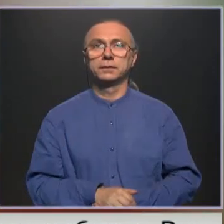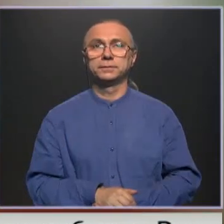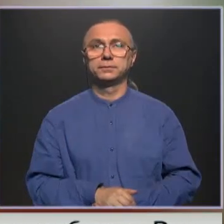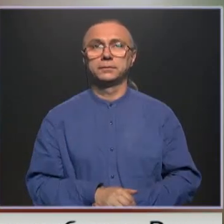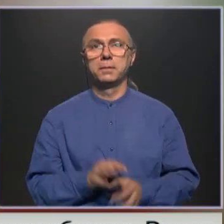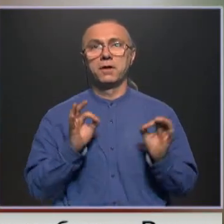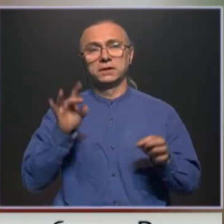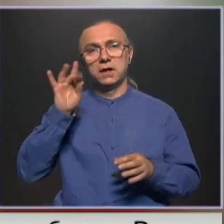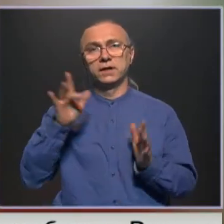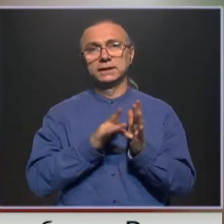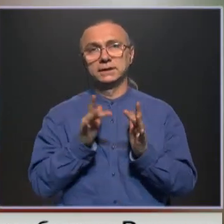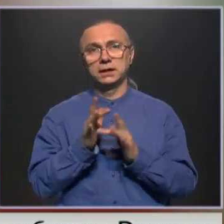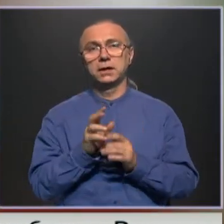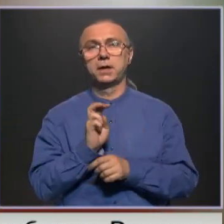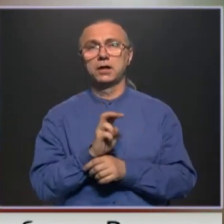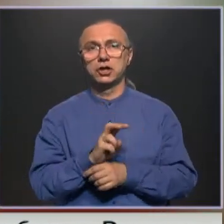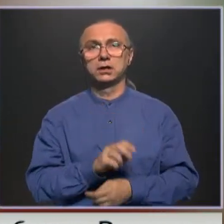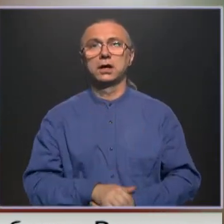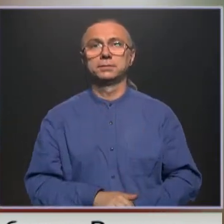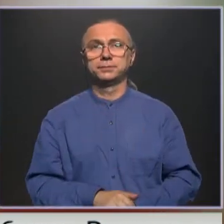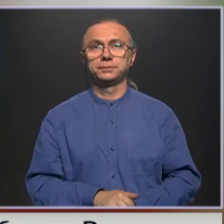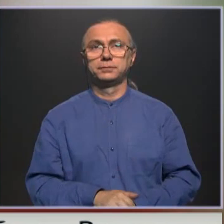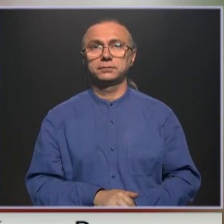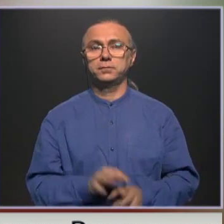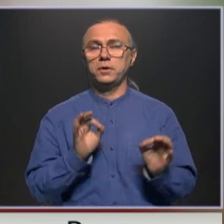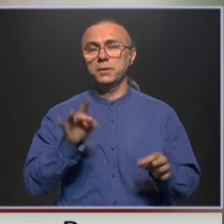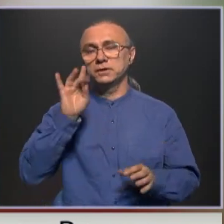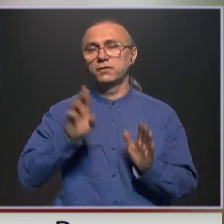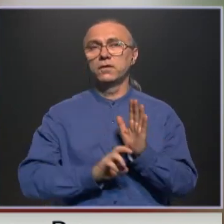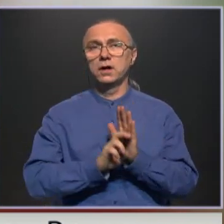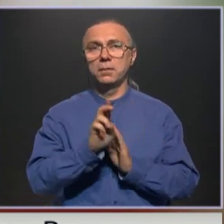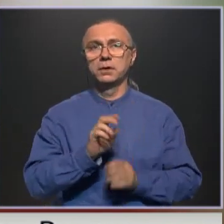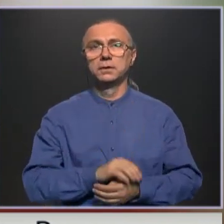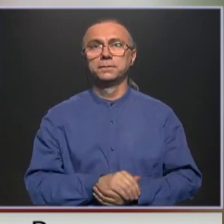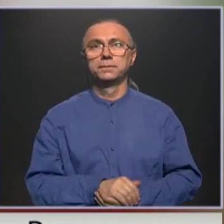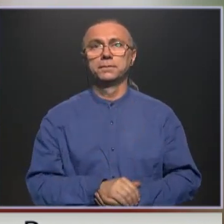Православная христианка, прихожанка православного храма.